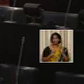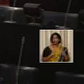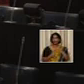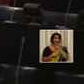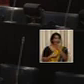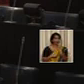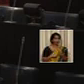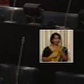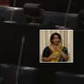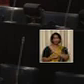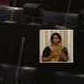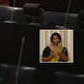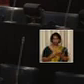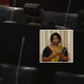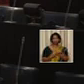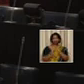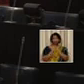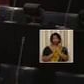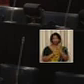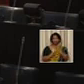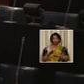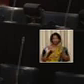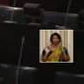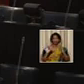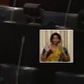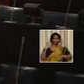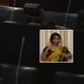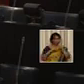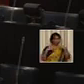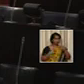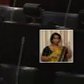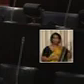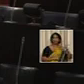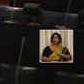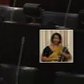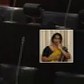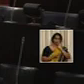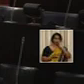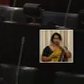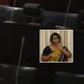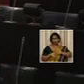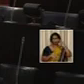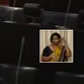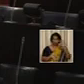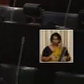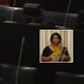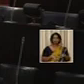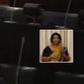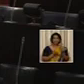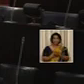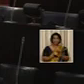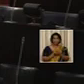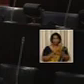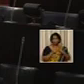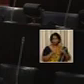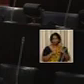විශ්‍රාම වැටුපේ ප්‍රතිලාභ ලැබෙන්නේ ශ්‍රමිකයාට අවුරුදු 60ක් සම්පූර්ණ වුණාම විශ්‍රාමිකයා මිය ගියොත් සමාජිකයා ගෙවිය යුතු ඉතිරි මුදල වාරික